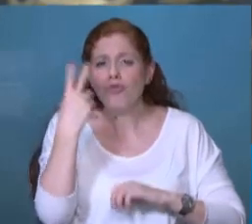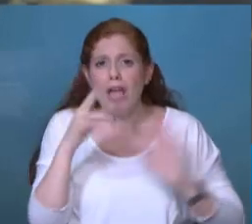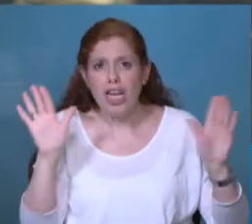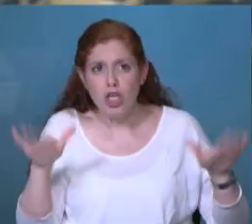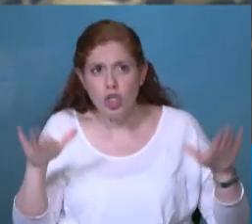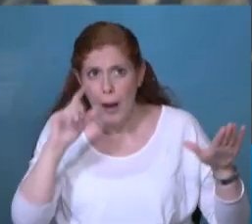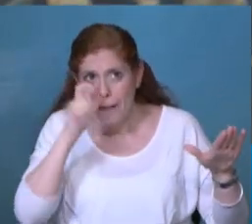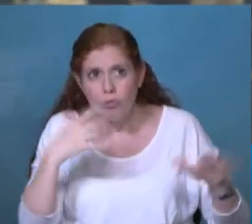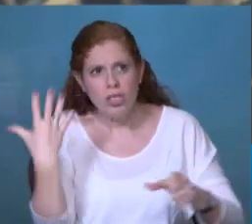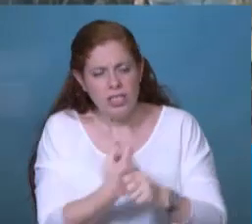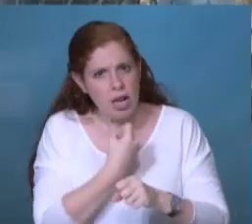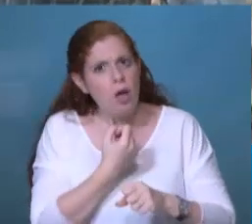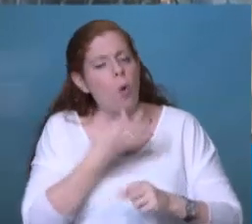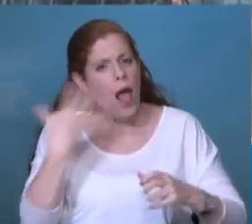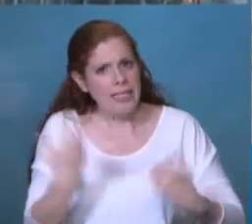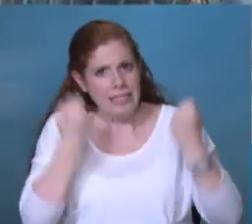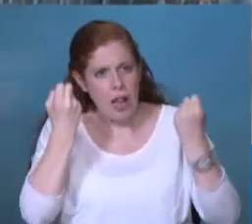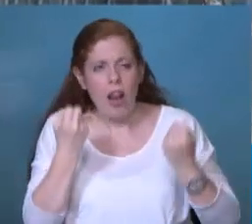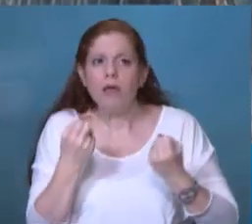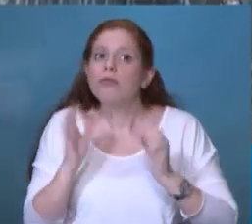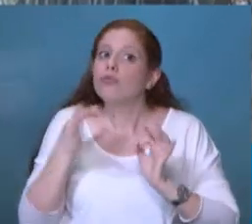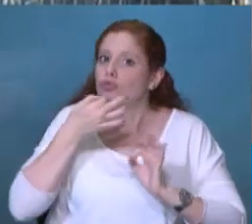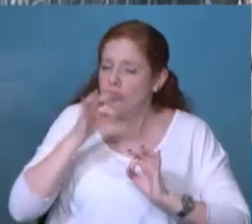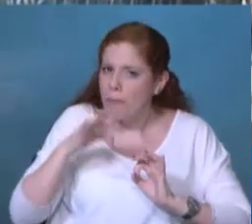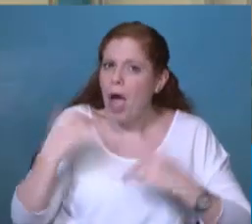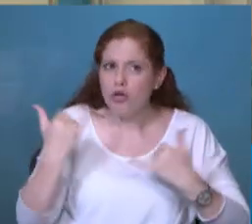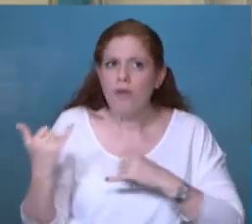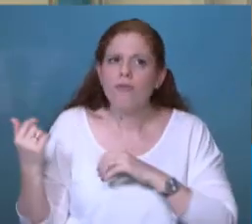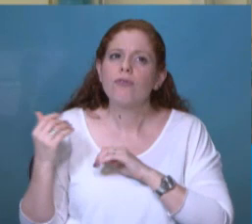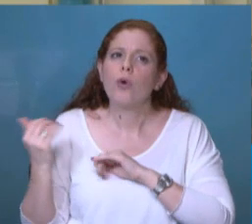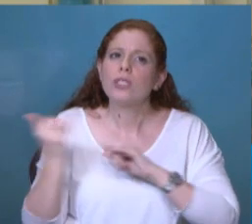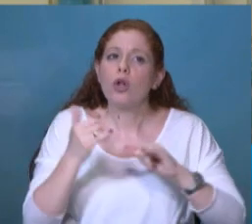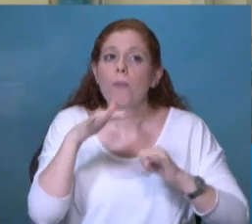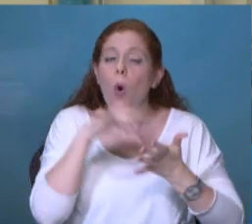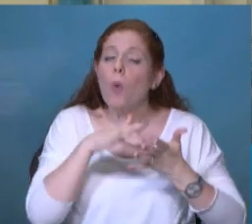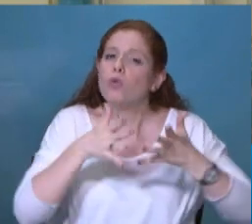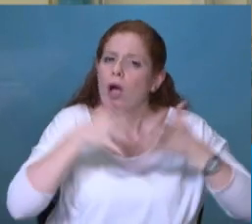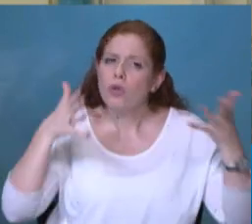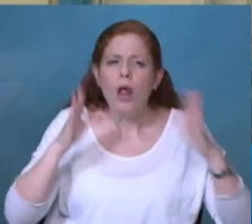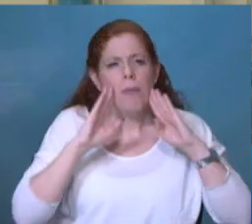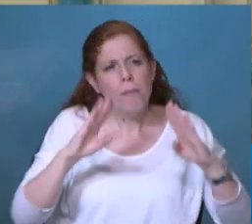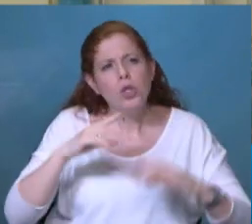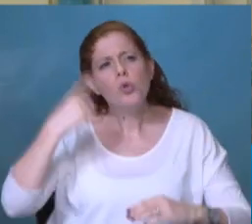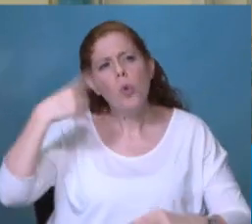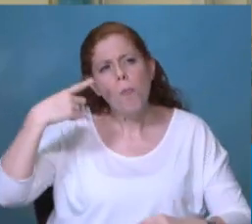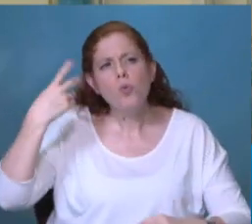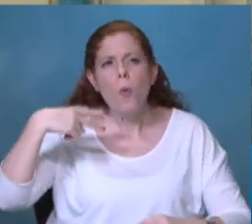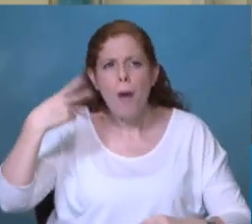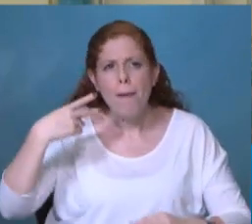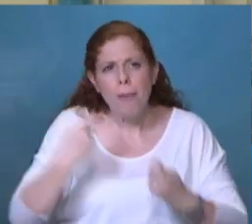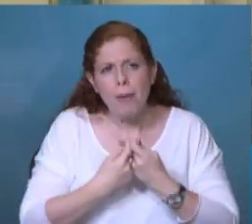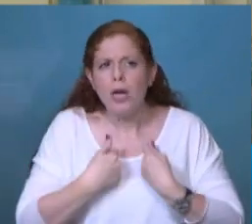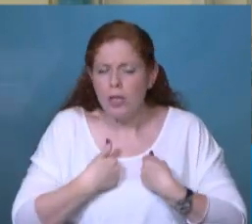הוא מאוד מאוד השתפר, הוצאנו אותו עכשיו למקום יותר גדול. אני מאמין שתוך יום-יומיים מבחינתנו הוא